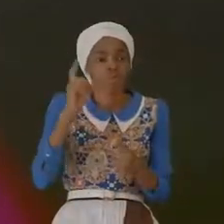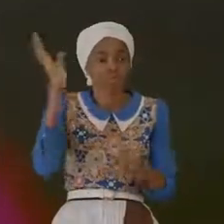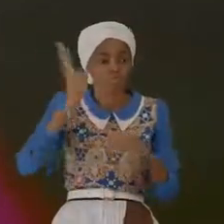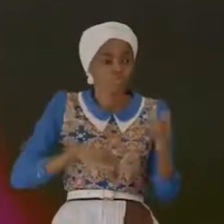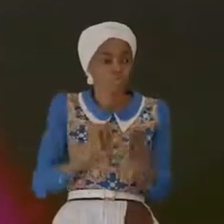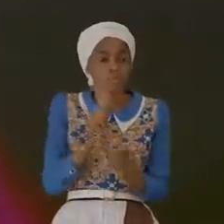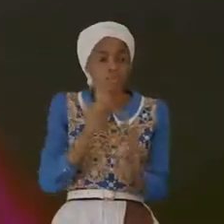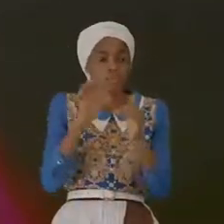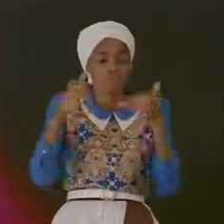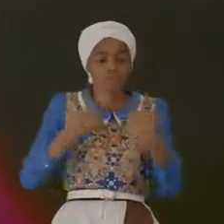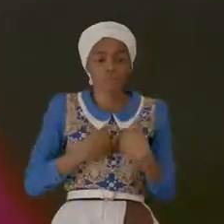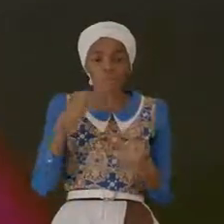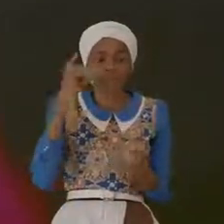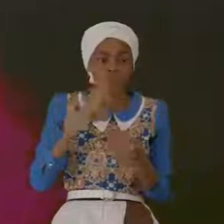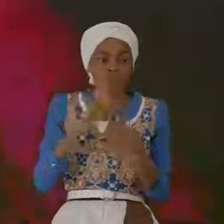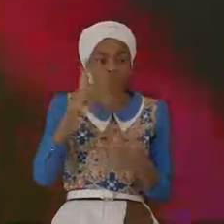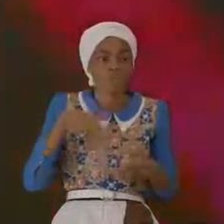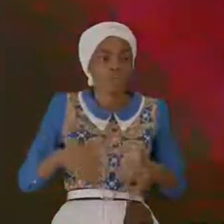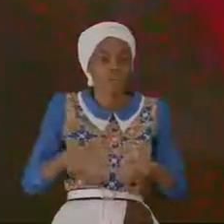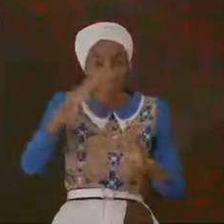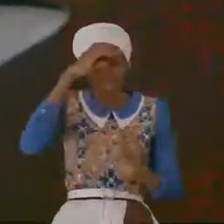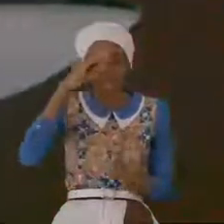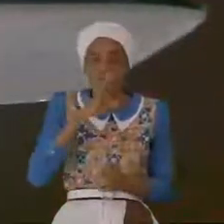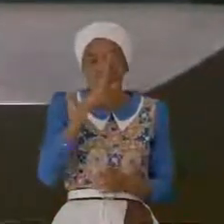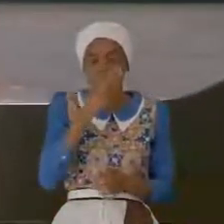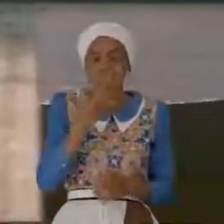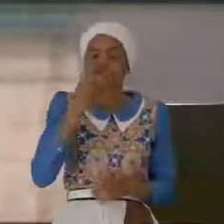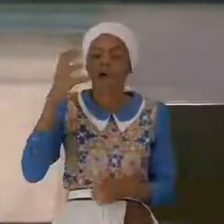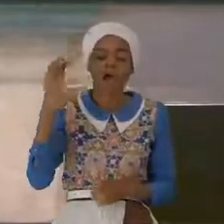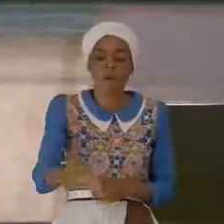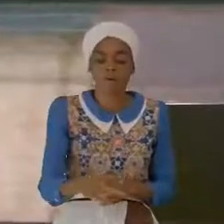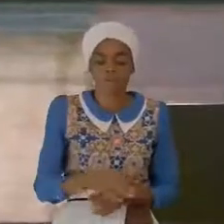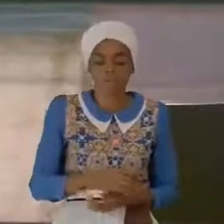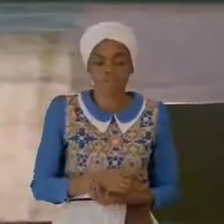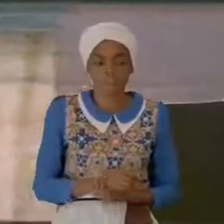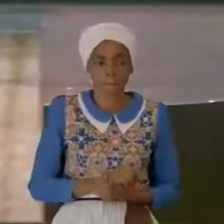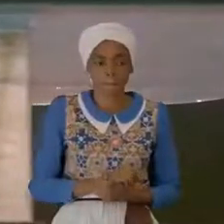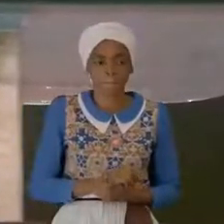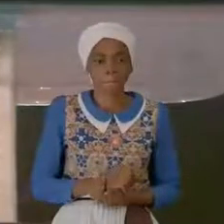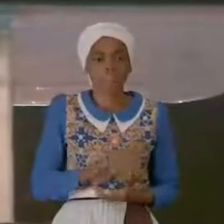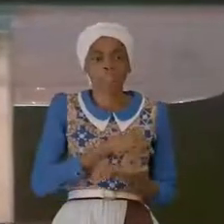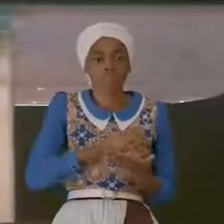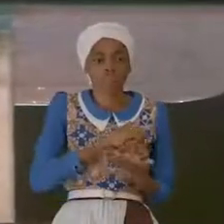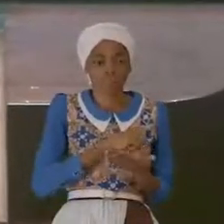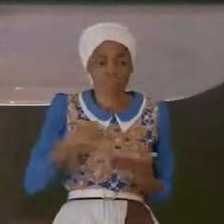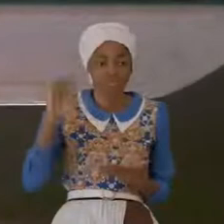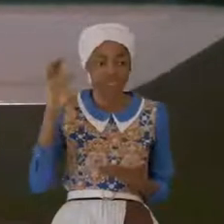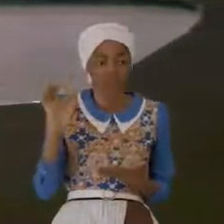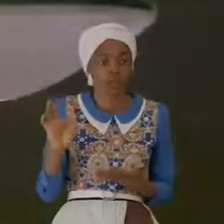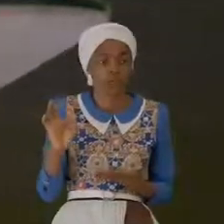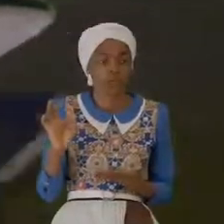que nous vous avons prêché, qu'il soit anathème. Verset 9.